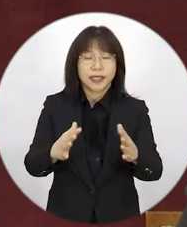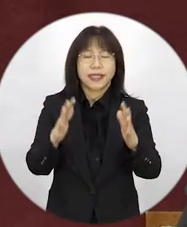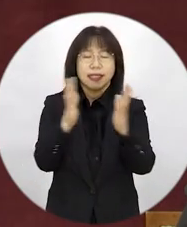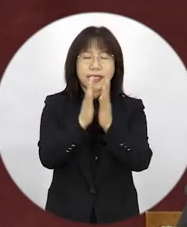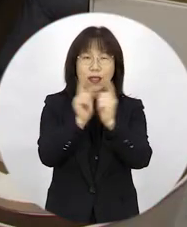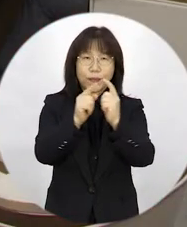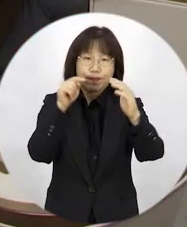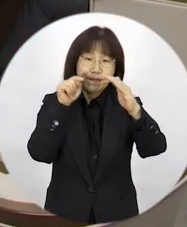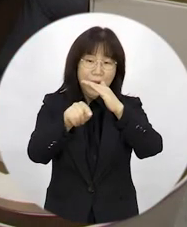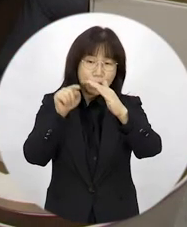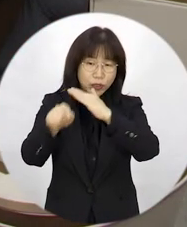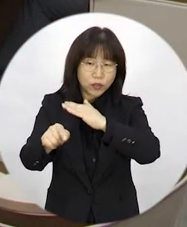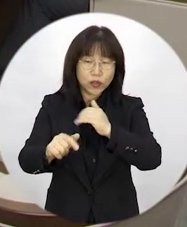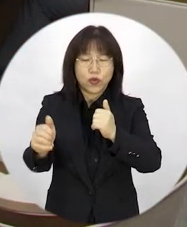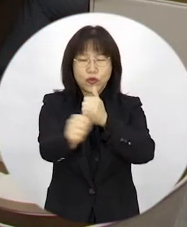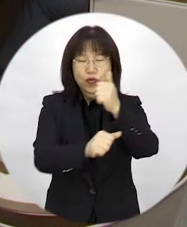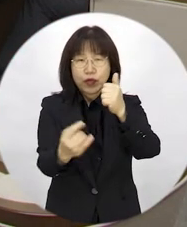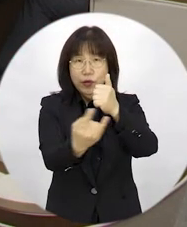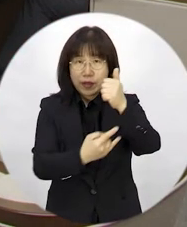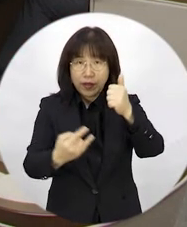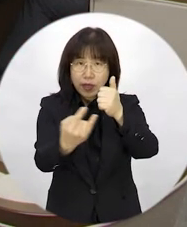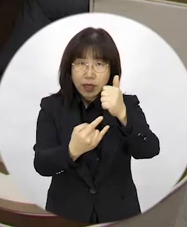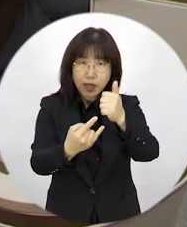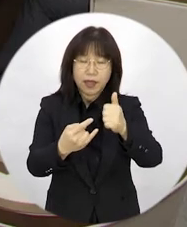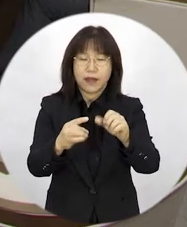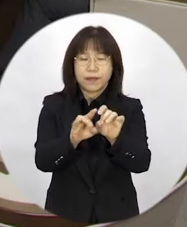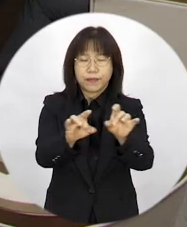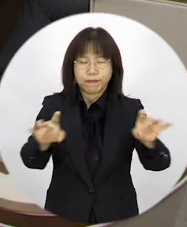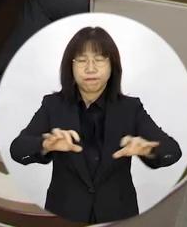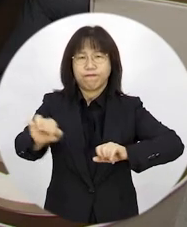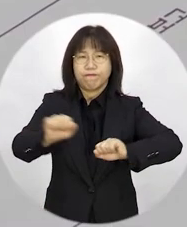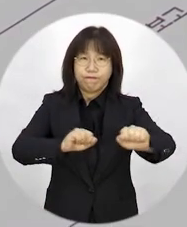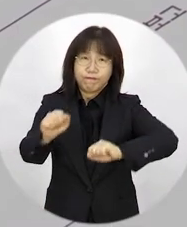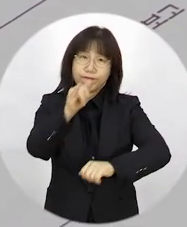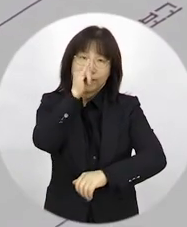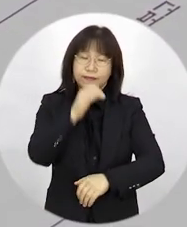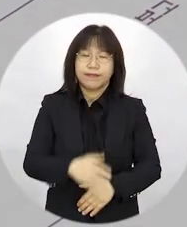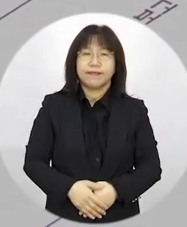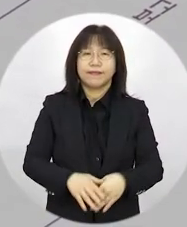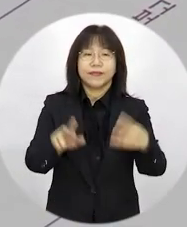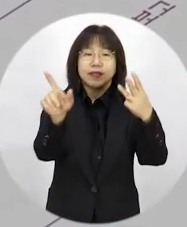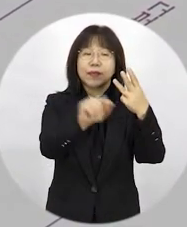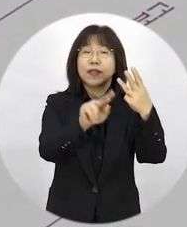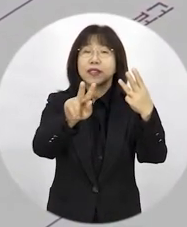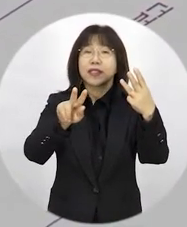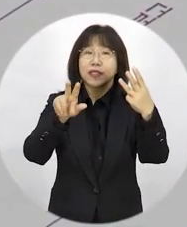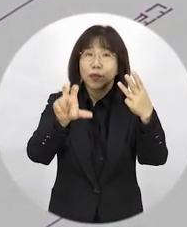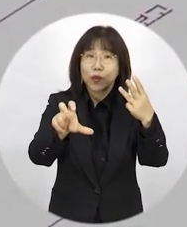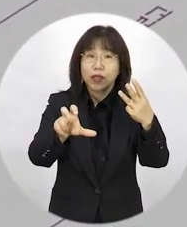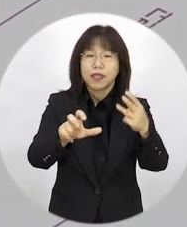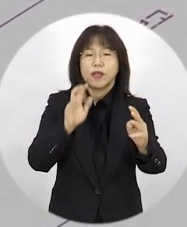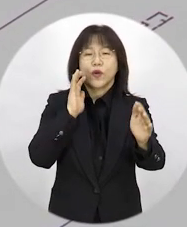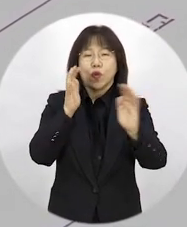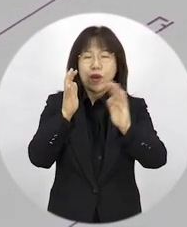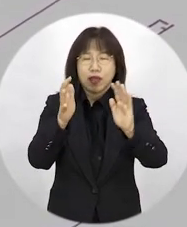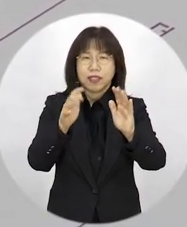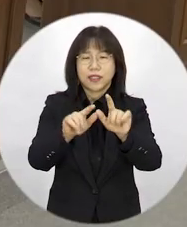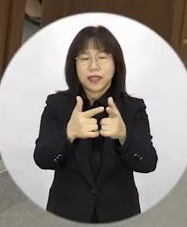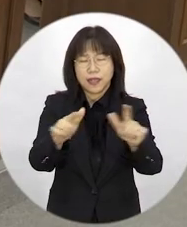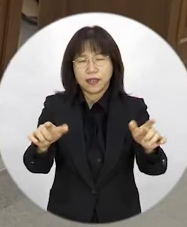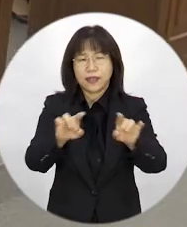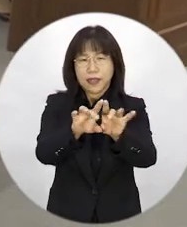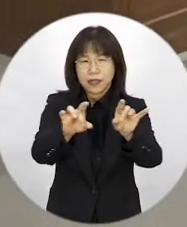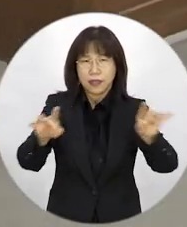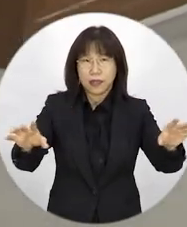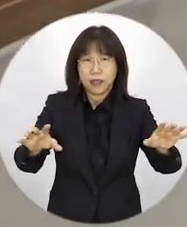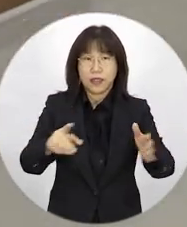3일간 현장 방문 등 각 위원회별 활동을 펼쳤습니다. 이어 25일 2차 본회의를 열고 각 위원회에서